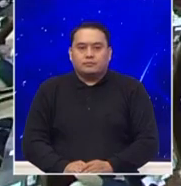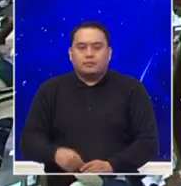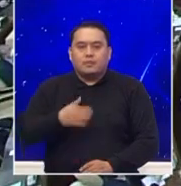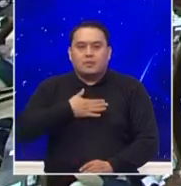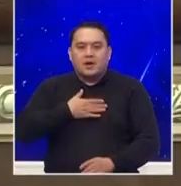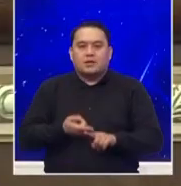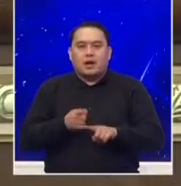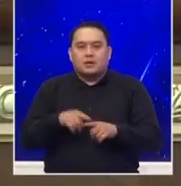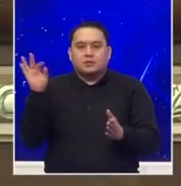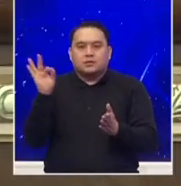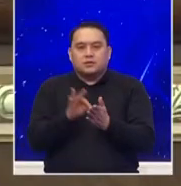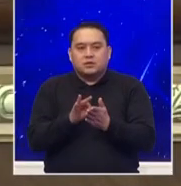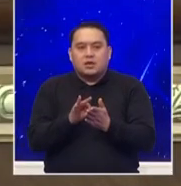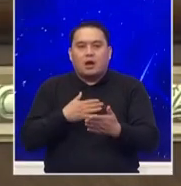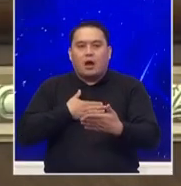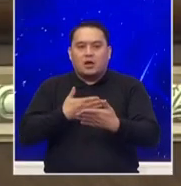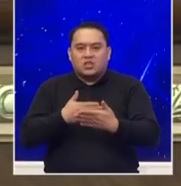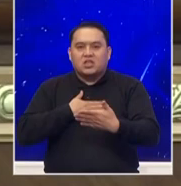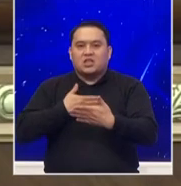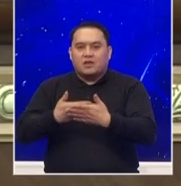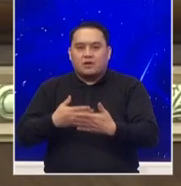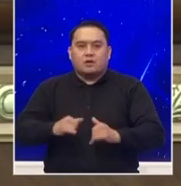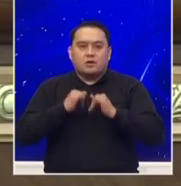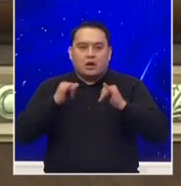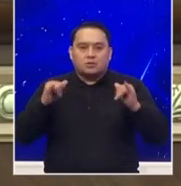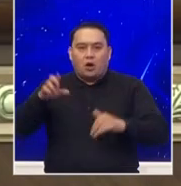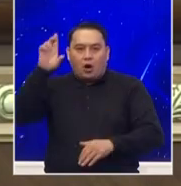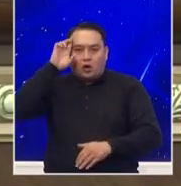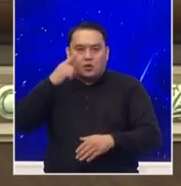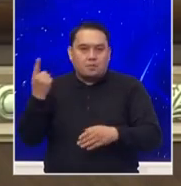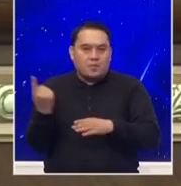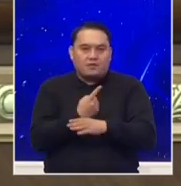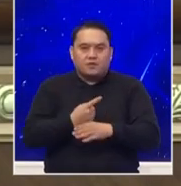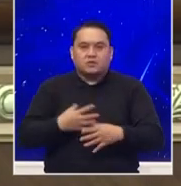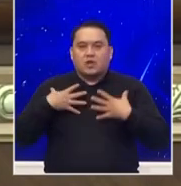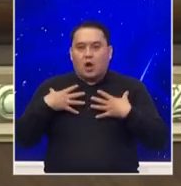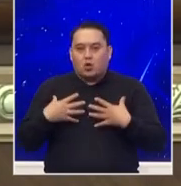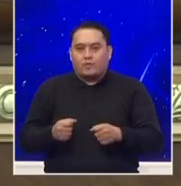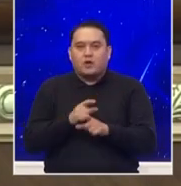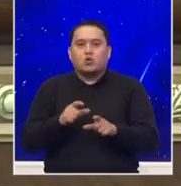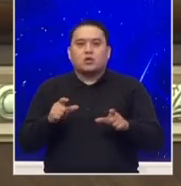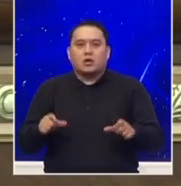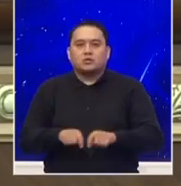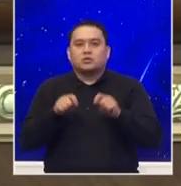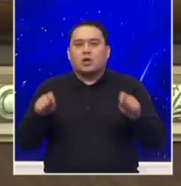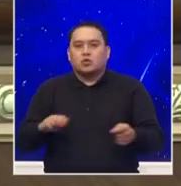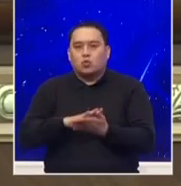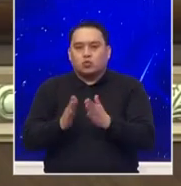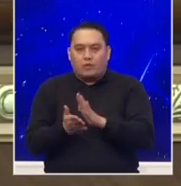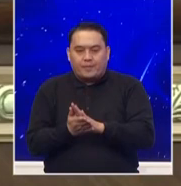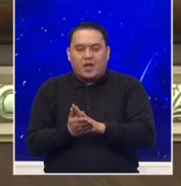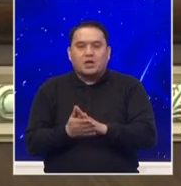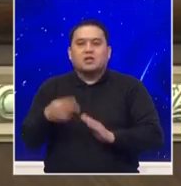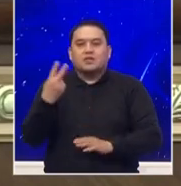Мы для этой задачи зовем самых активных. Развитое государство, во-первых, это здоровье граждан. Для этого мы должны создать все условия.